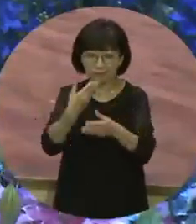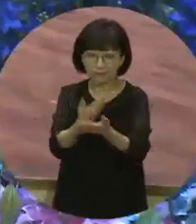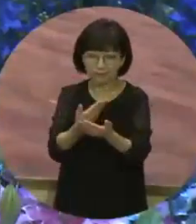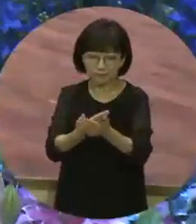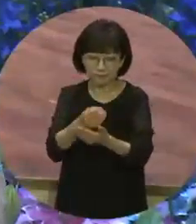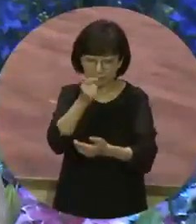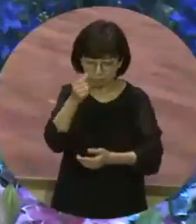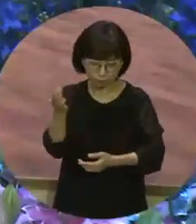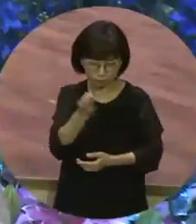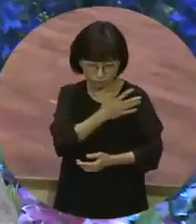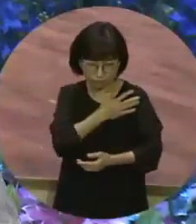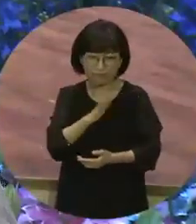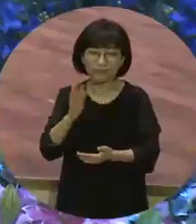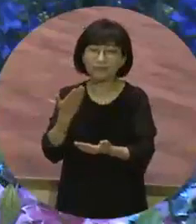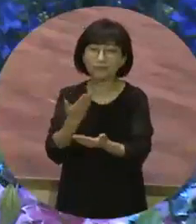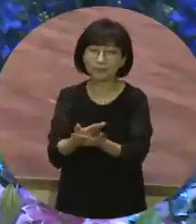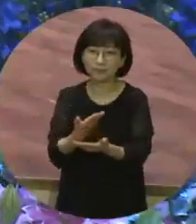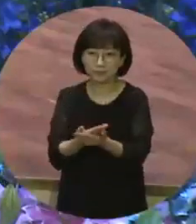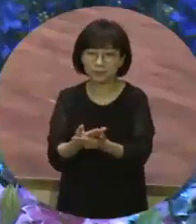주옵소서.